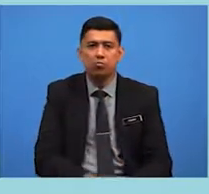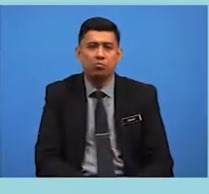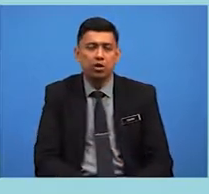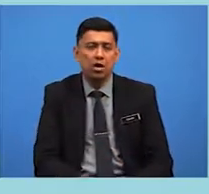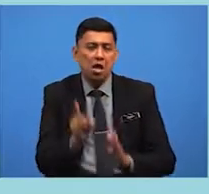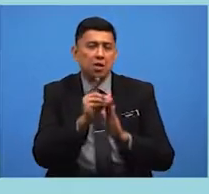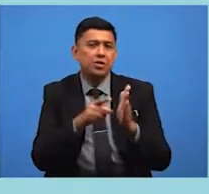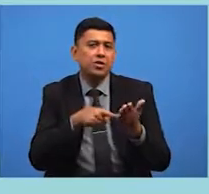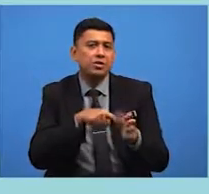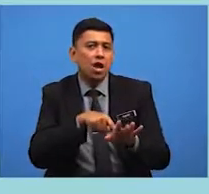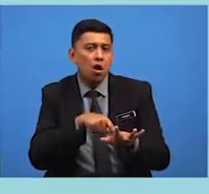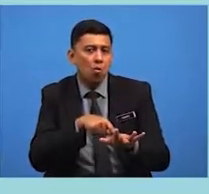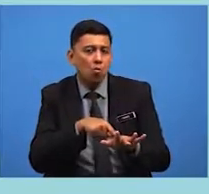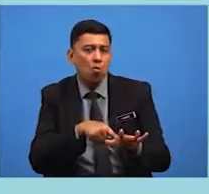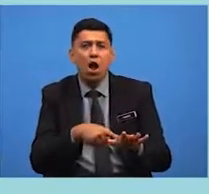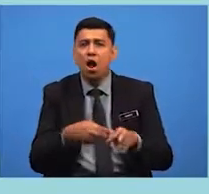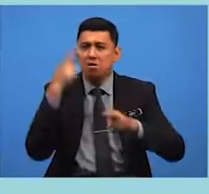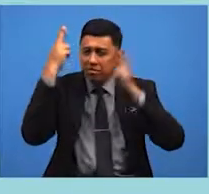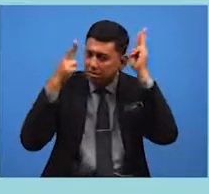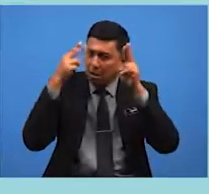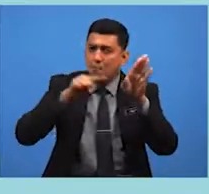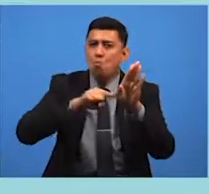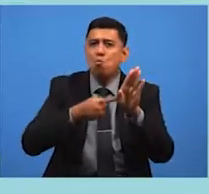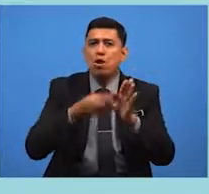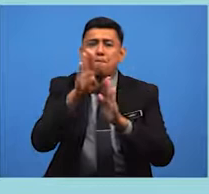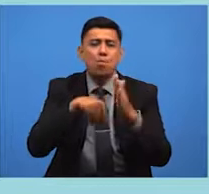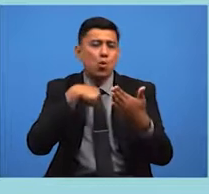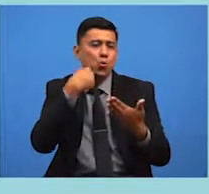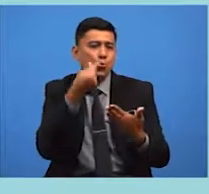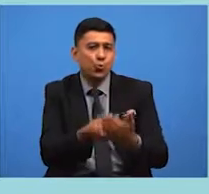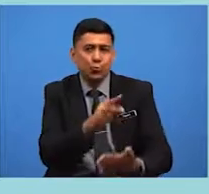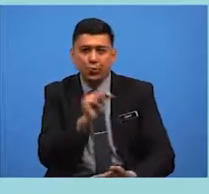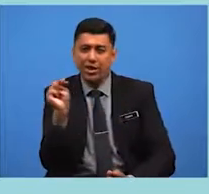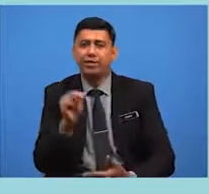Dedau neresah mula berguguran.